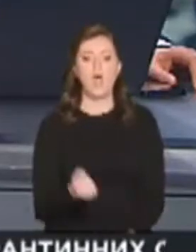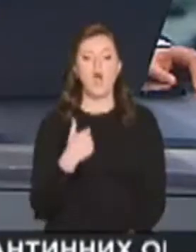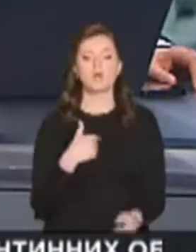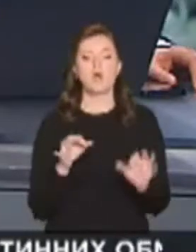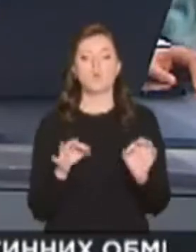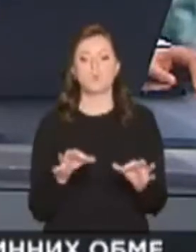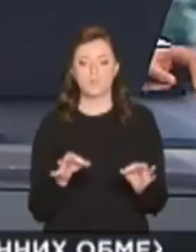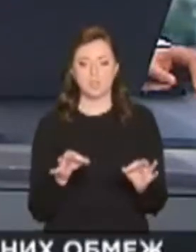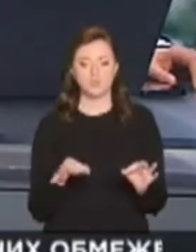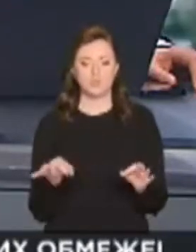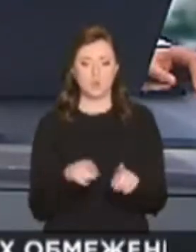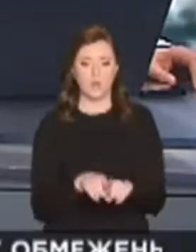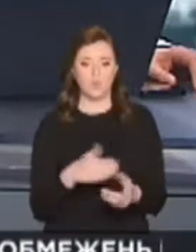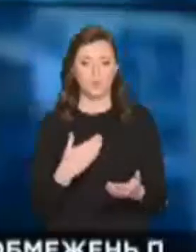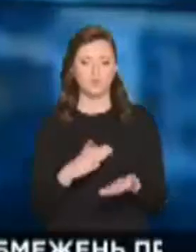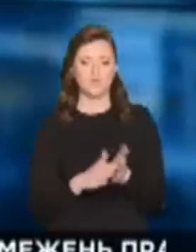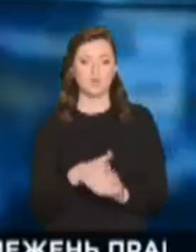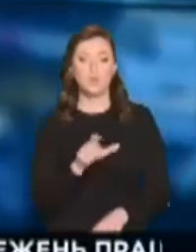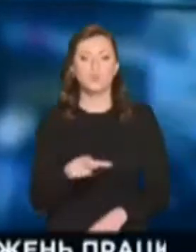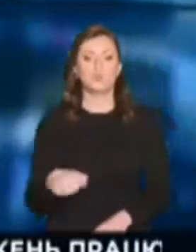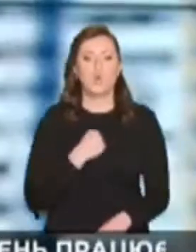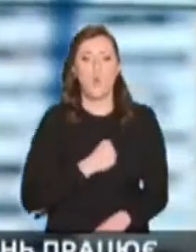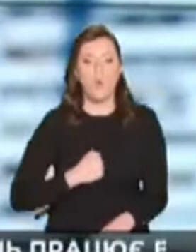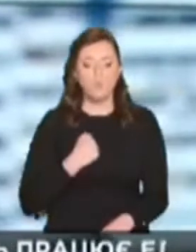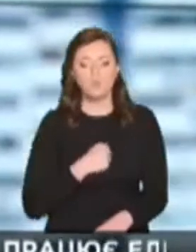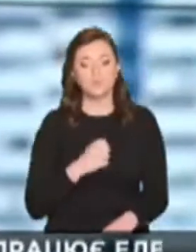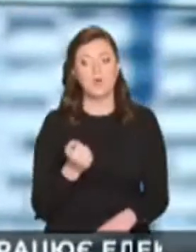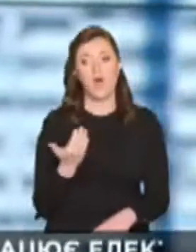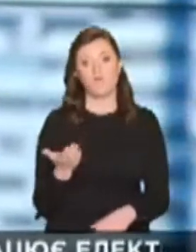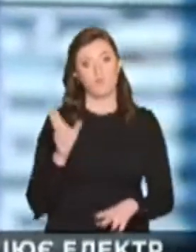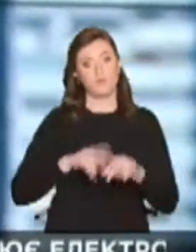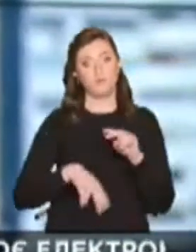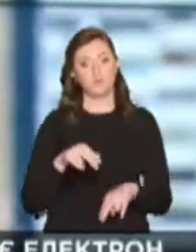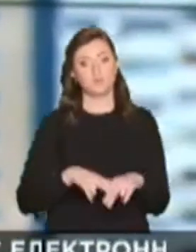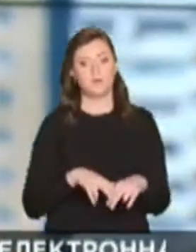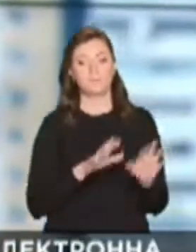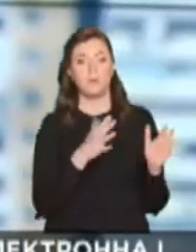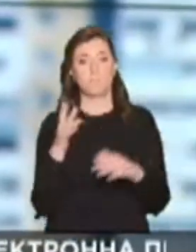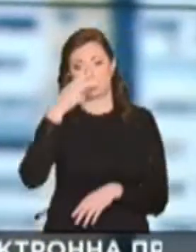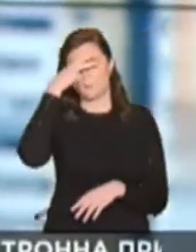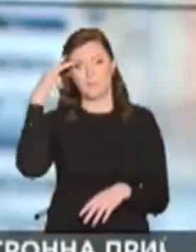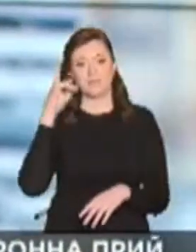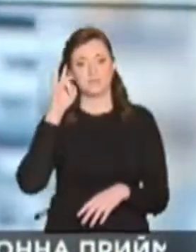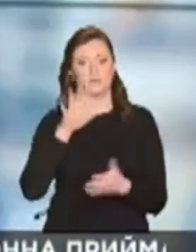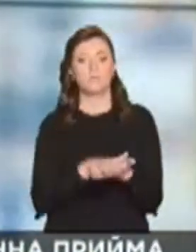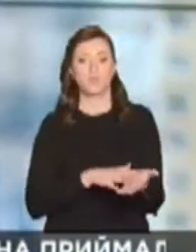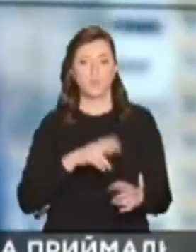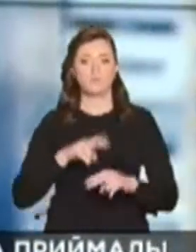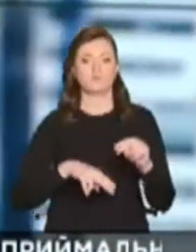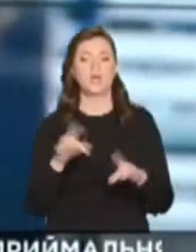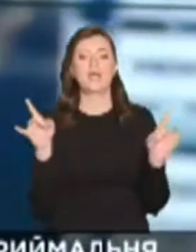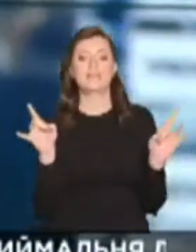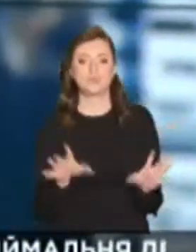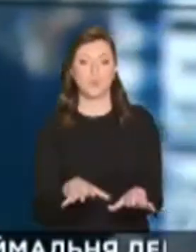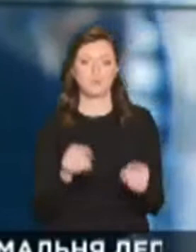Ну, а я розкажу ось про таку ситуацію. Люди обурюються, а вони будують. У парку Партизанської слави продовжили зводити